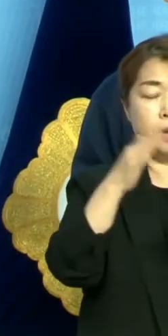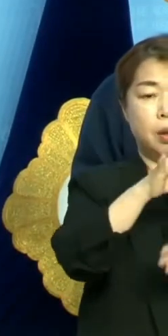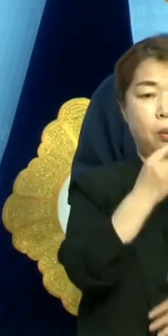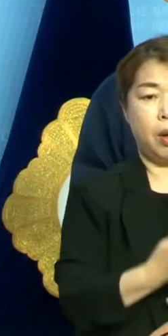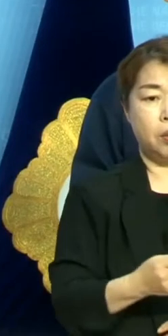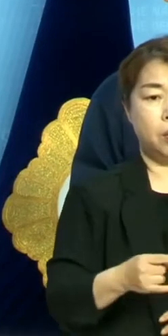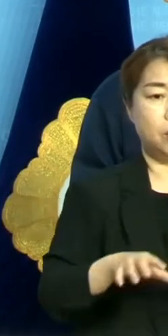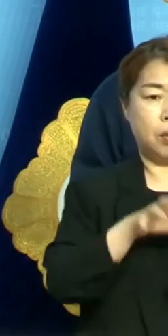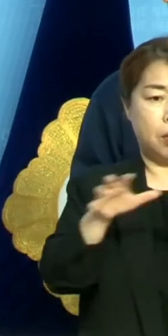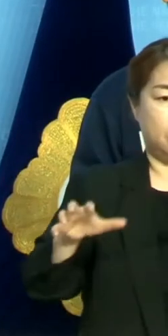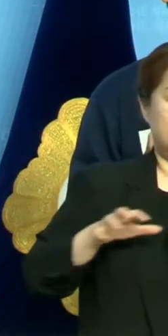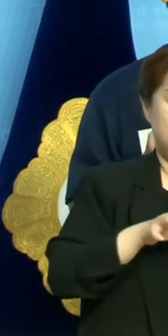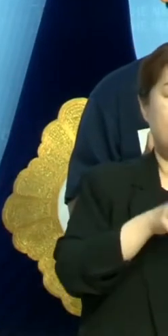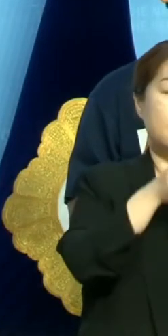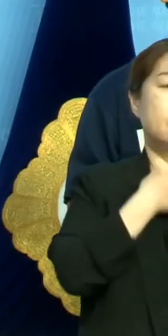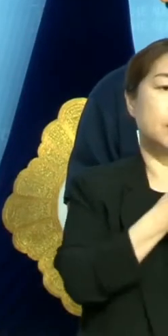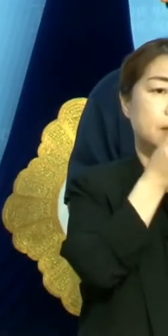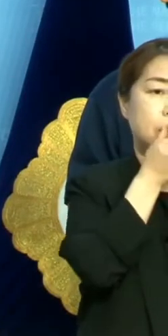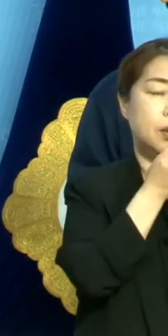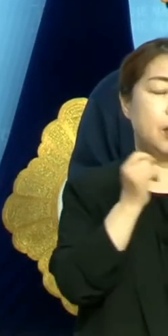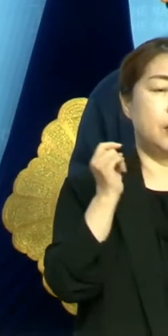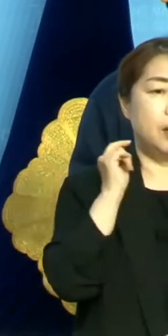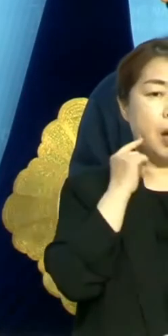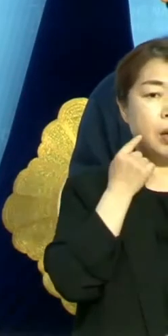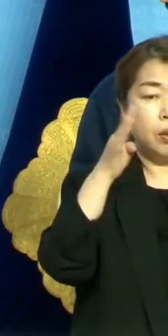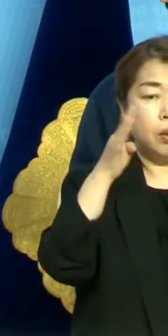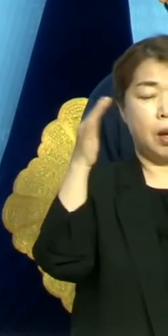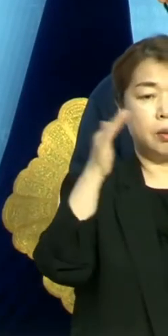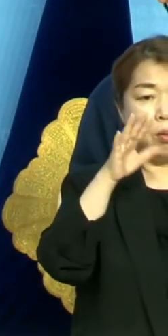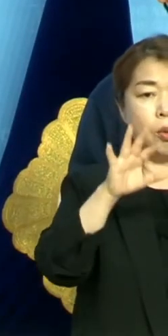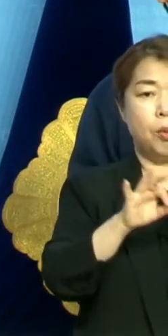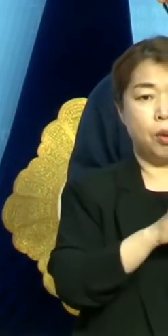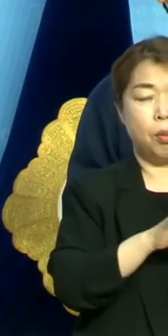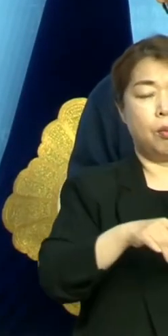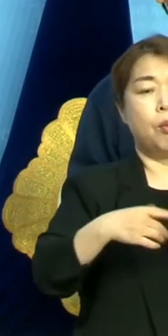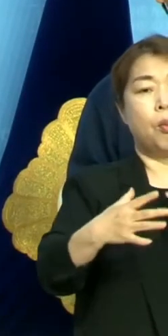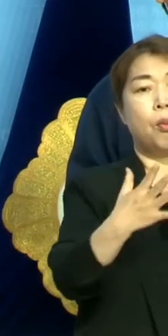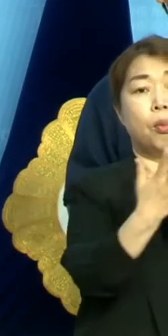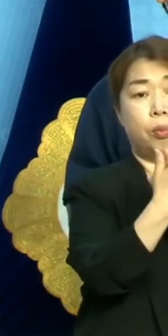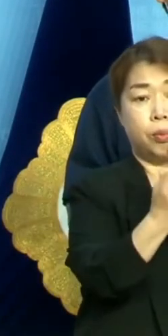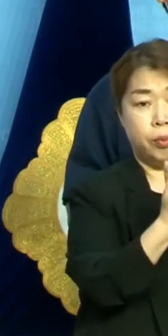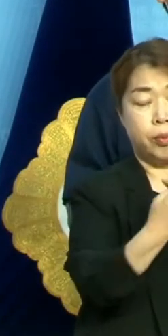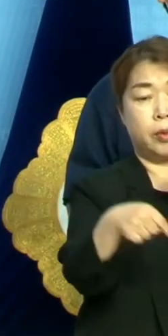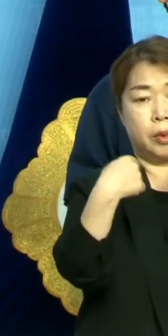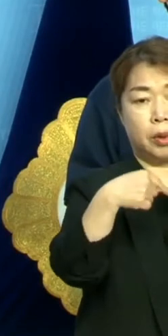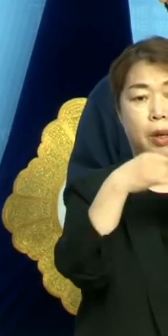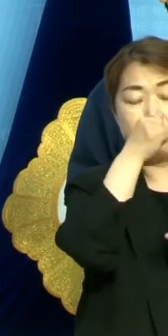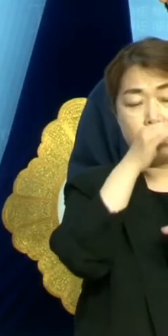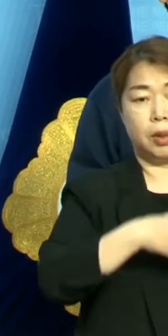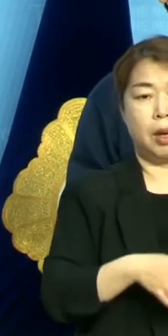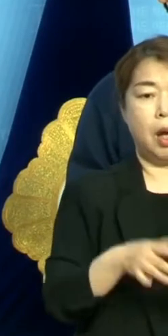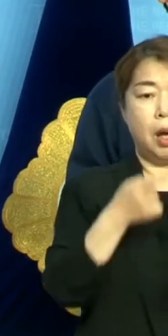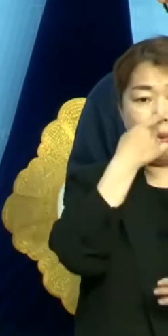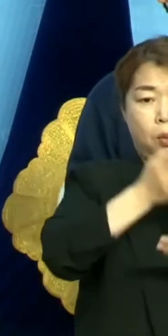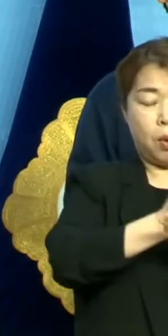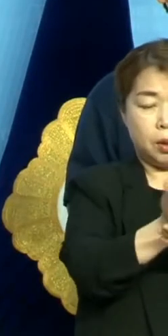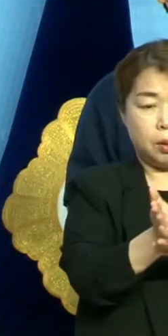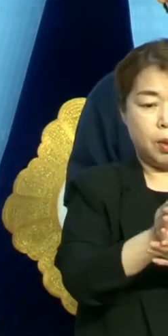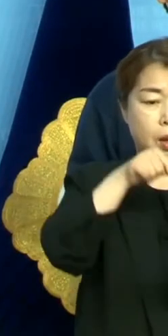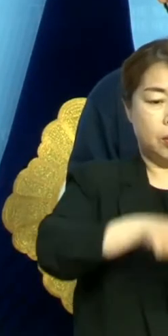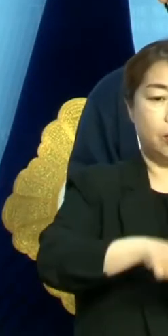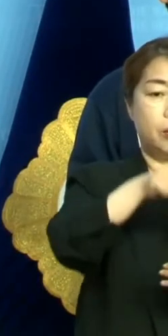하였습니다 예술 대학생들은 도제식 교육을 받고 있으며 학과 특성상 교내 와